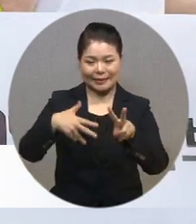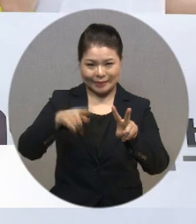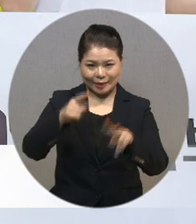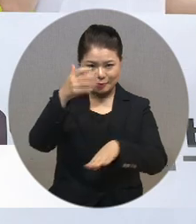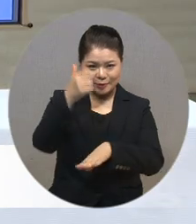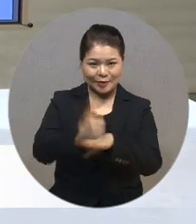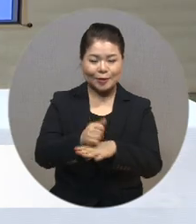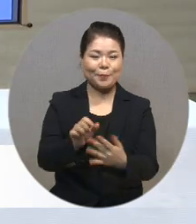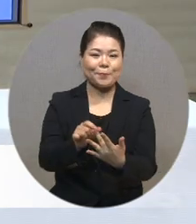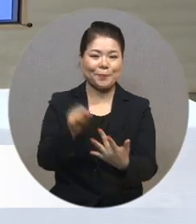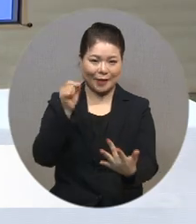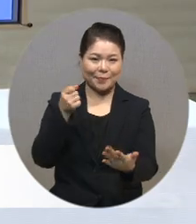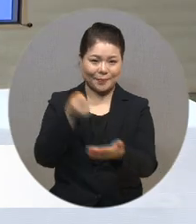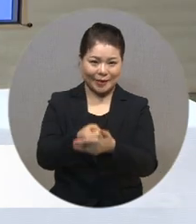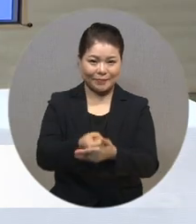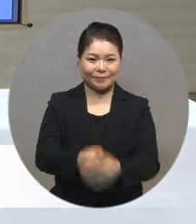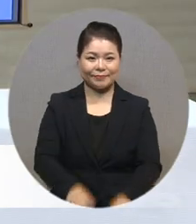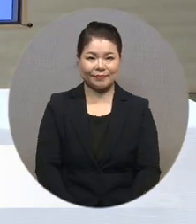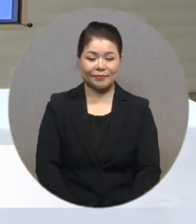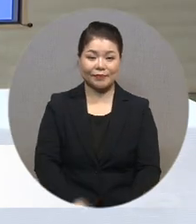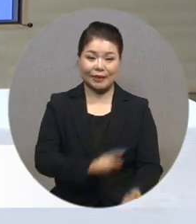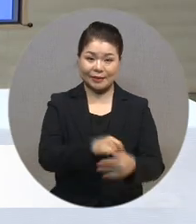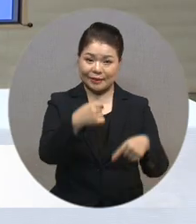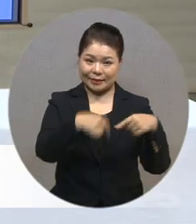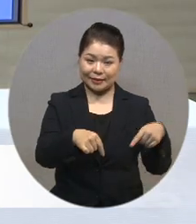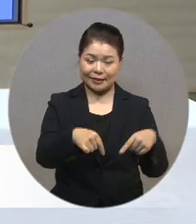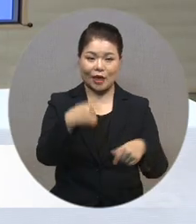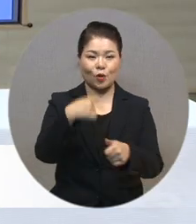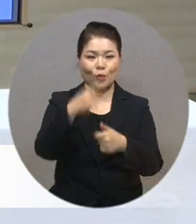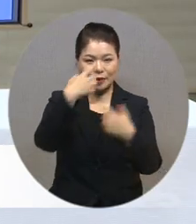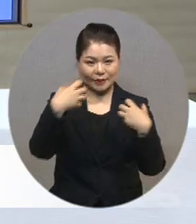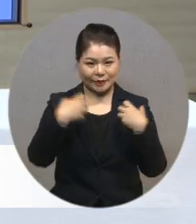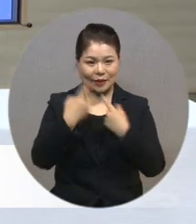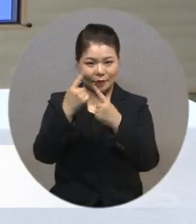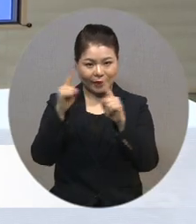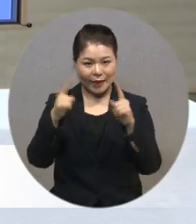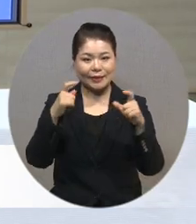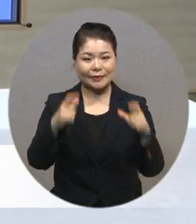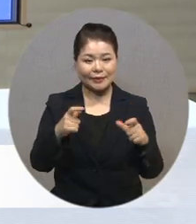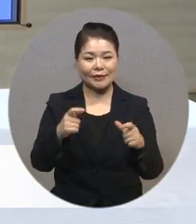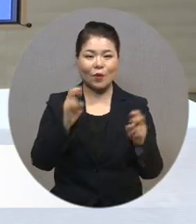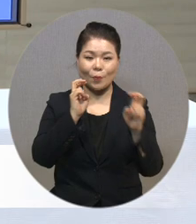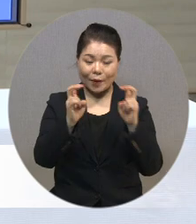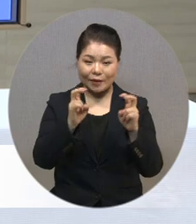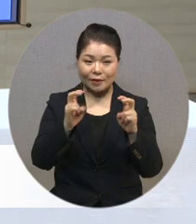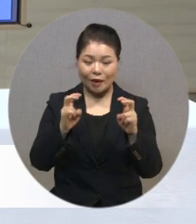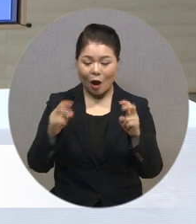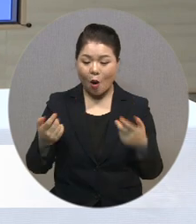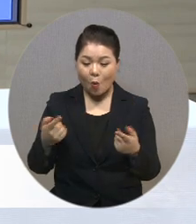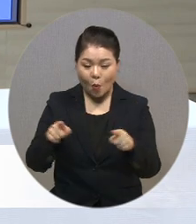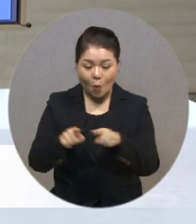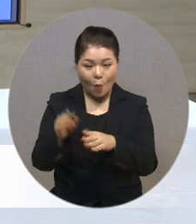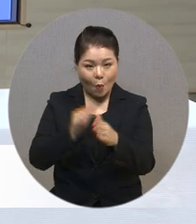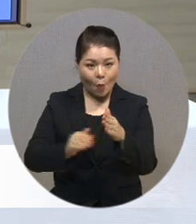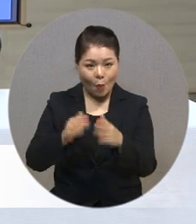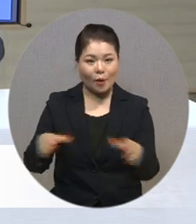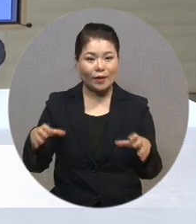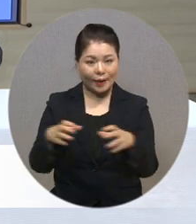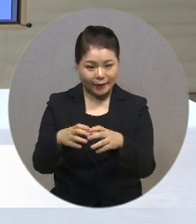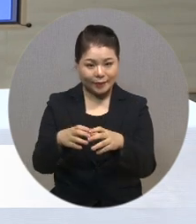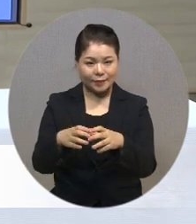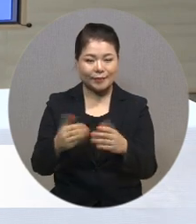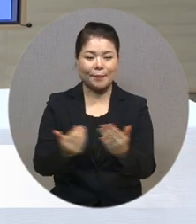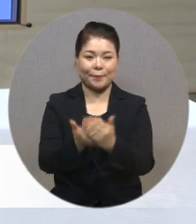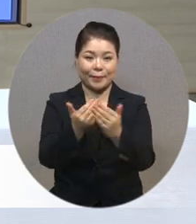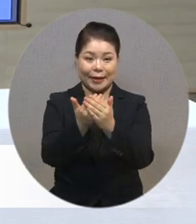지정됐습니다. 지자체, 교육청, 대학, 지역기업, 지역공공기관 등이 협력해 지역 발전의